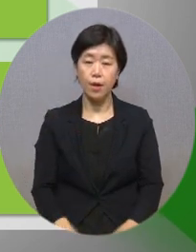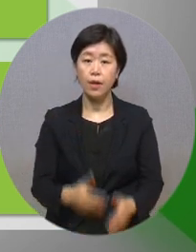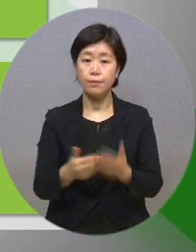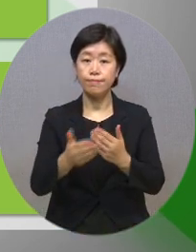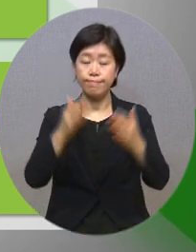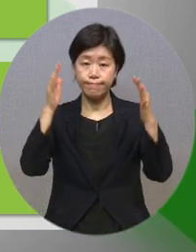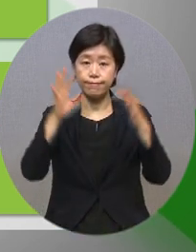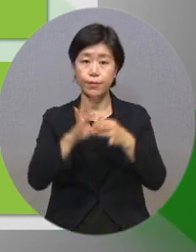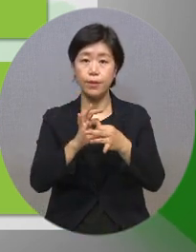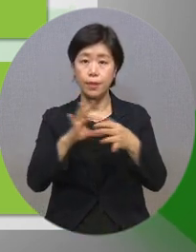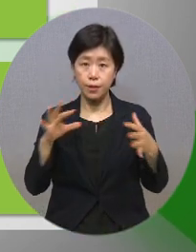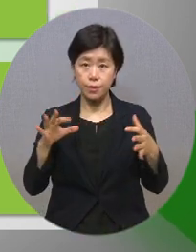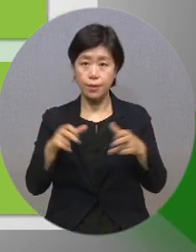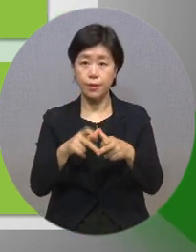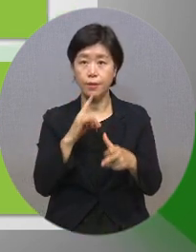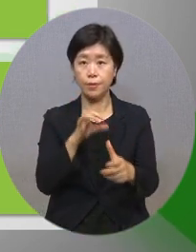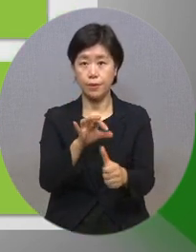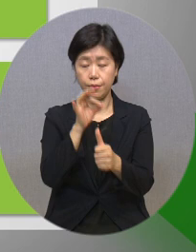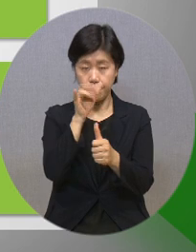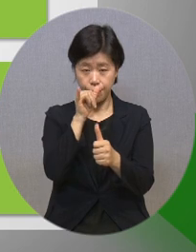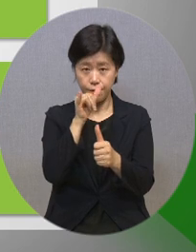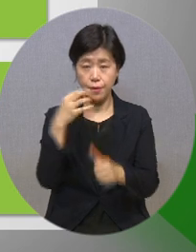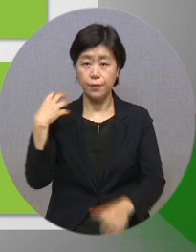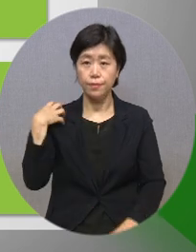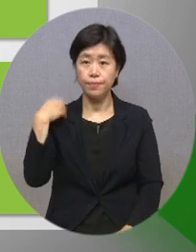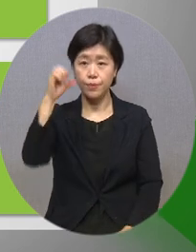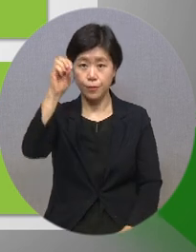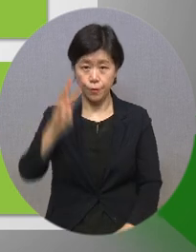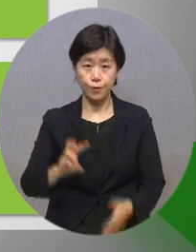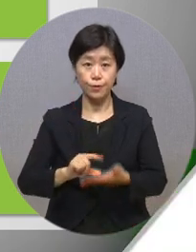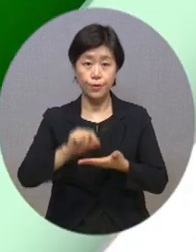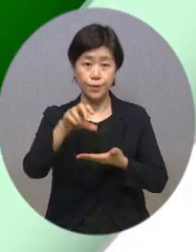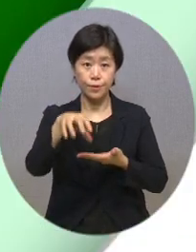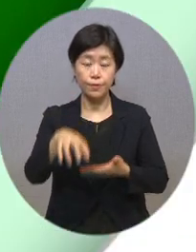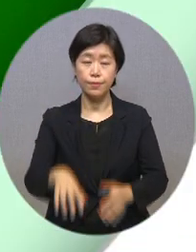채용합니다. 담당지사는 광주지사입니다.